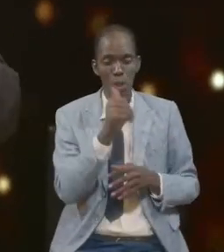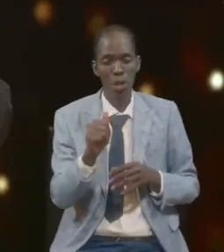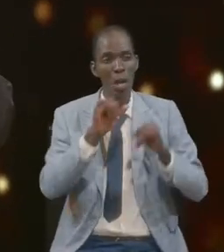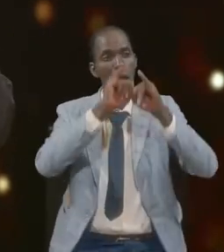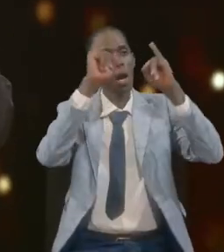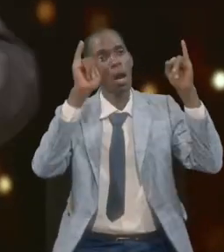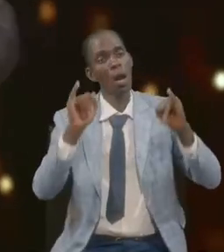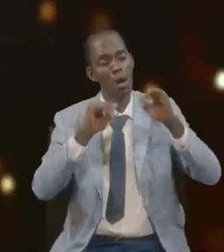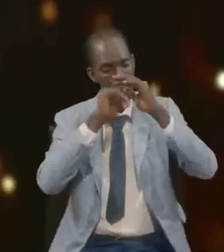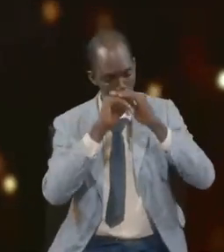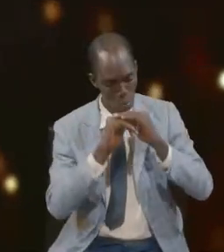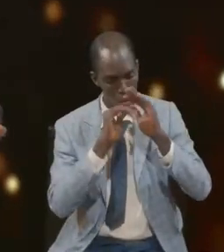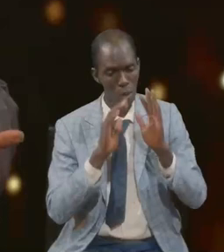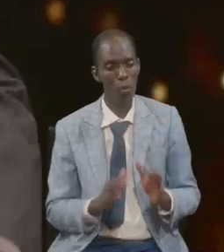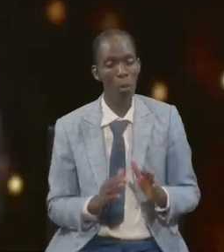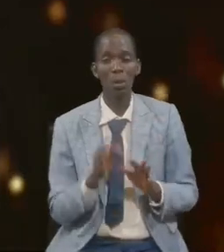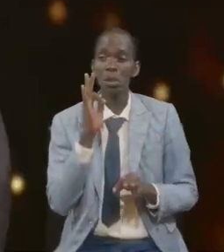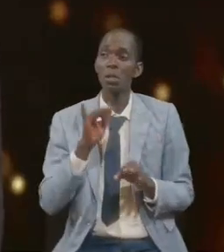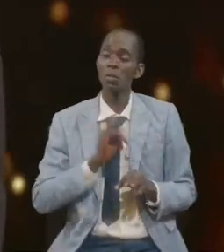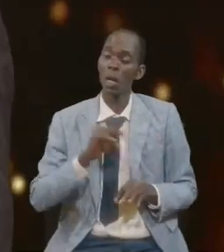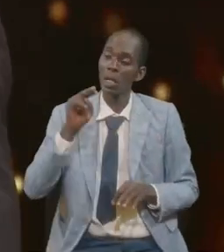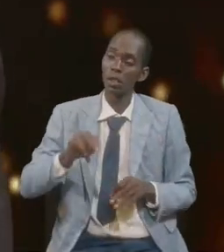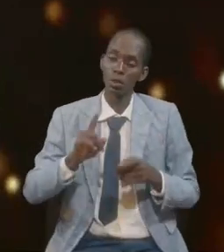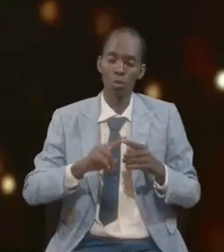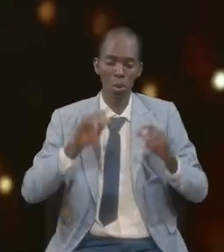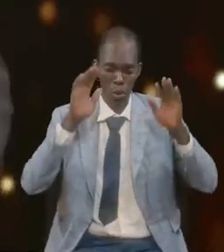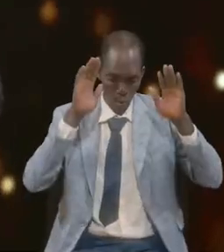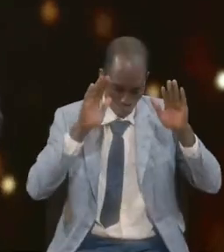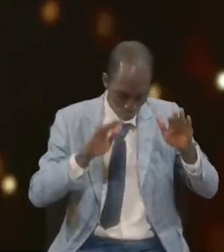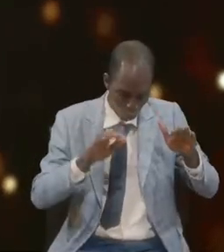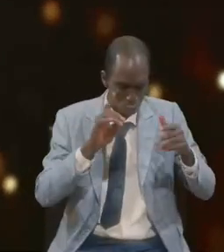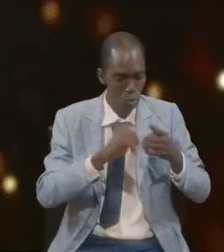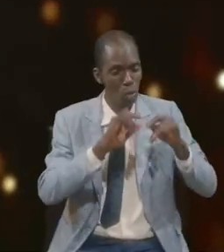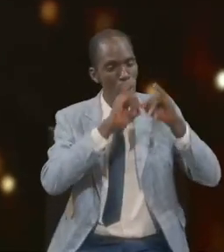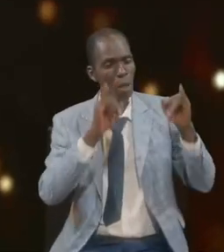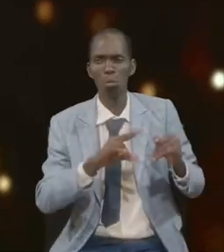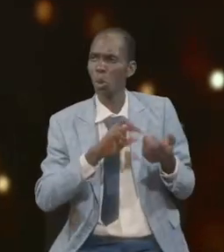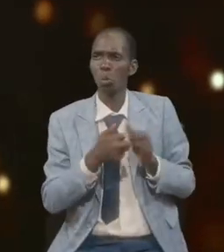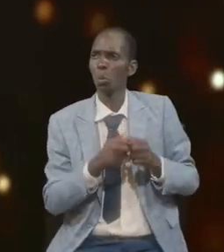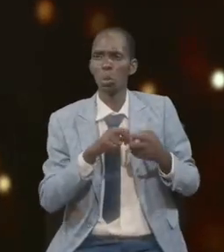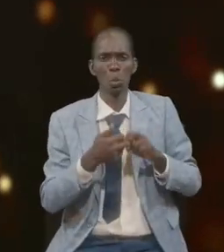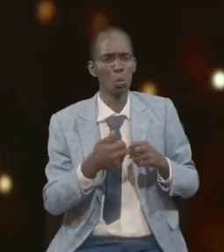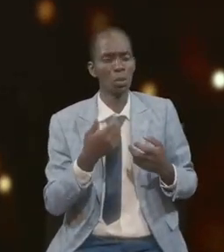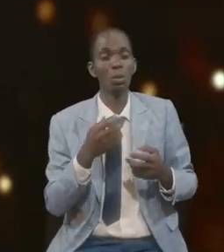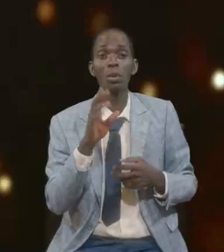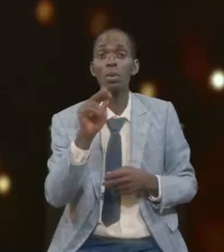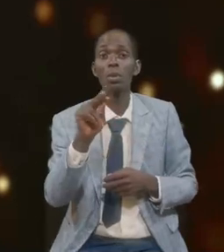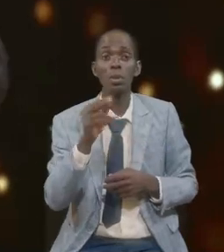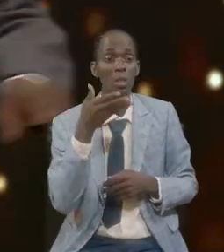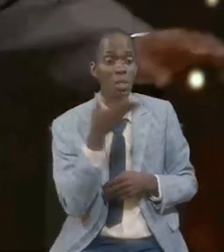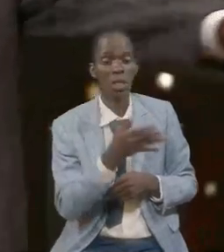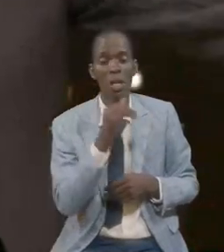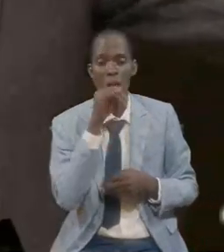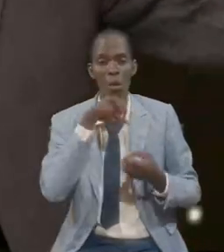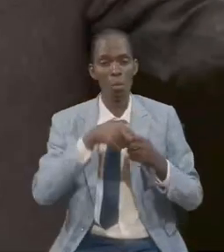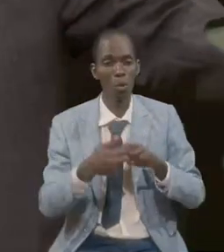même si je dois fléchir les genoux avant de l'avoir, pas de problème. Ah, il y a vraiment des